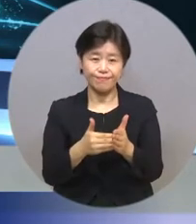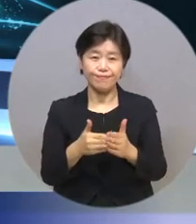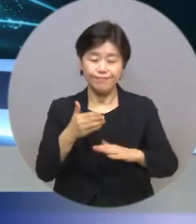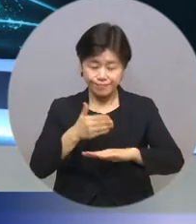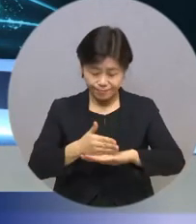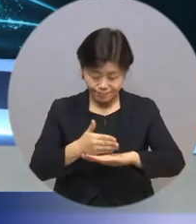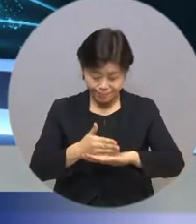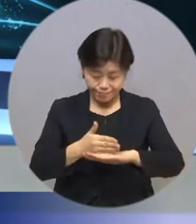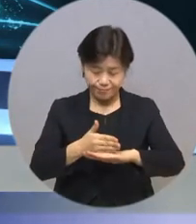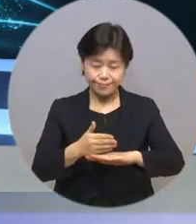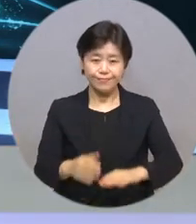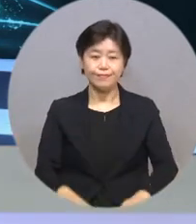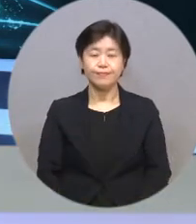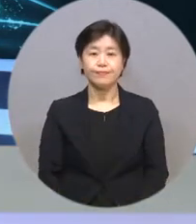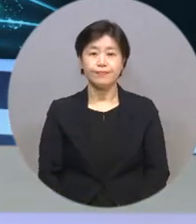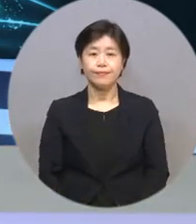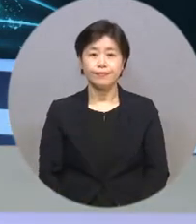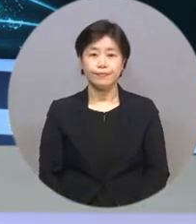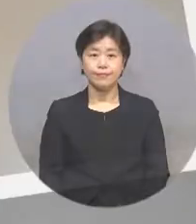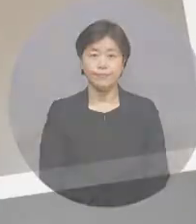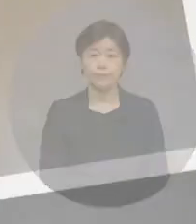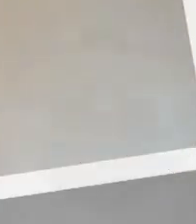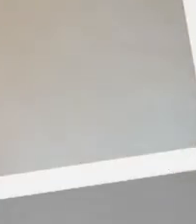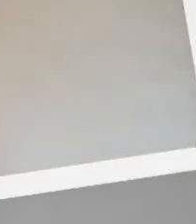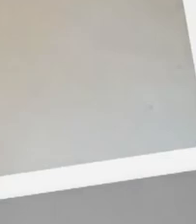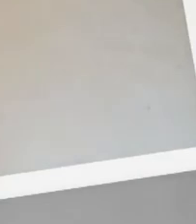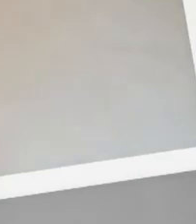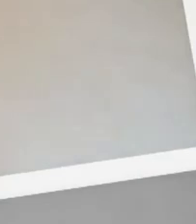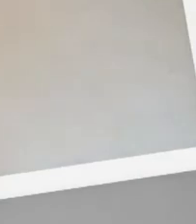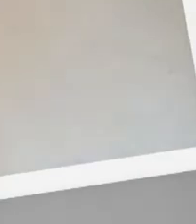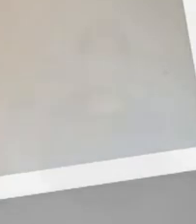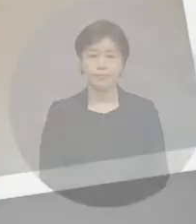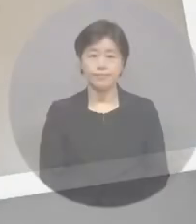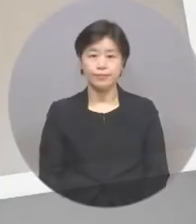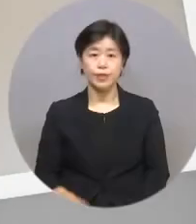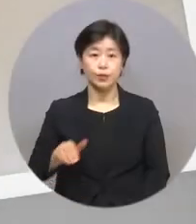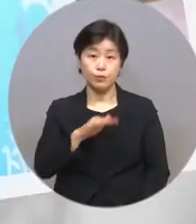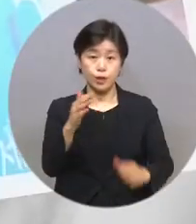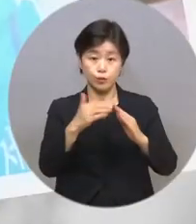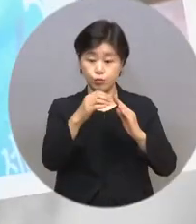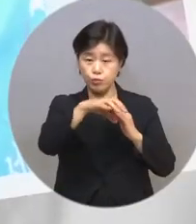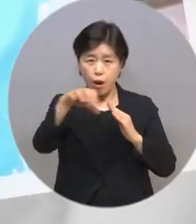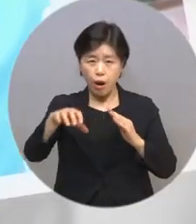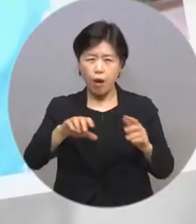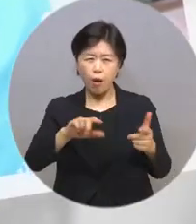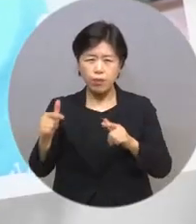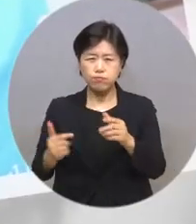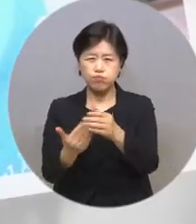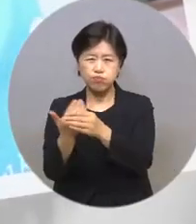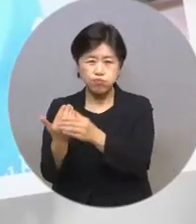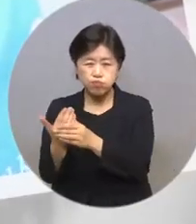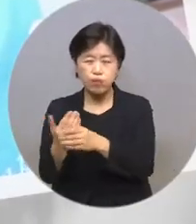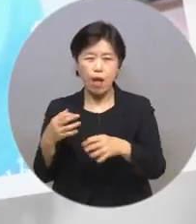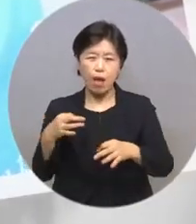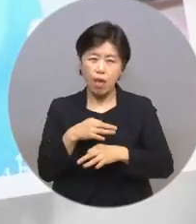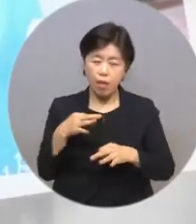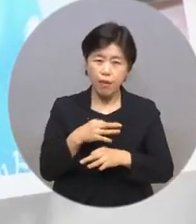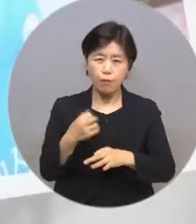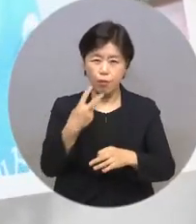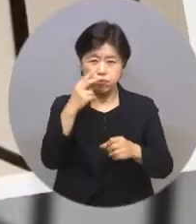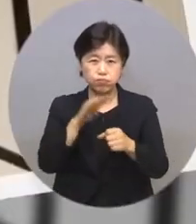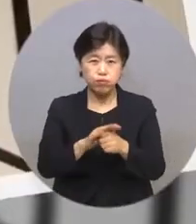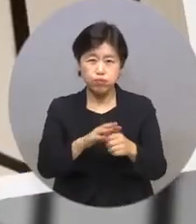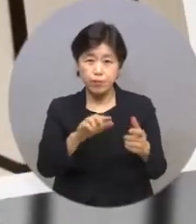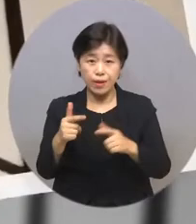여러분 고맙습니다 우리 주변에서 일어나는 불공정한 사례부터 억울한 사연